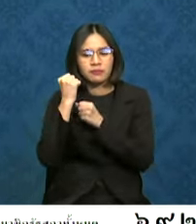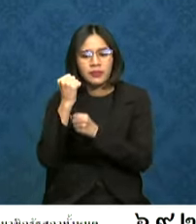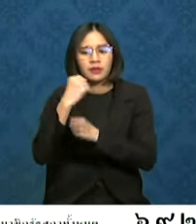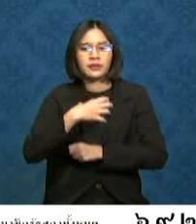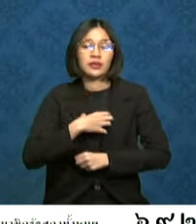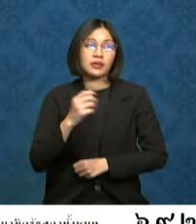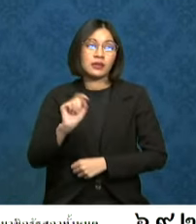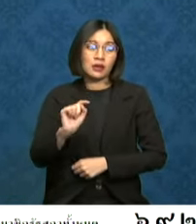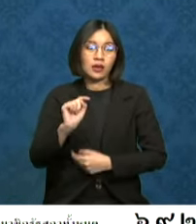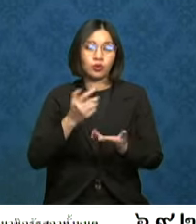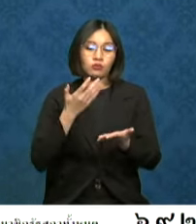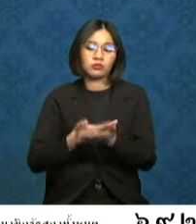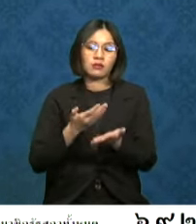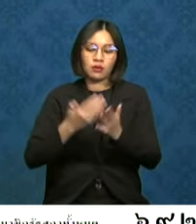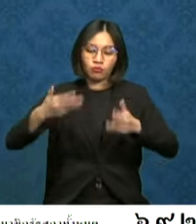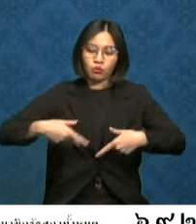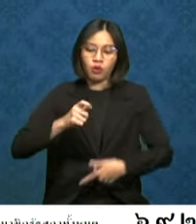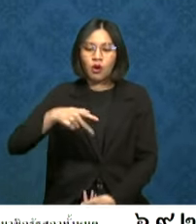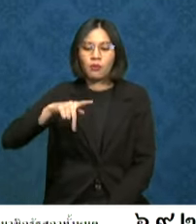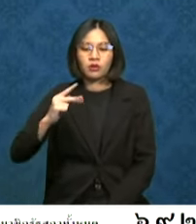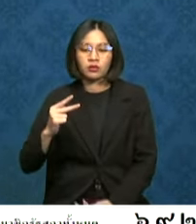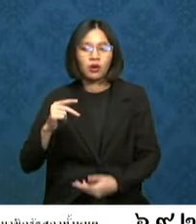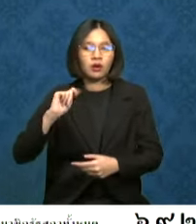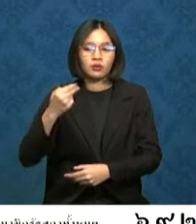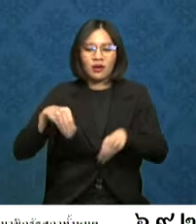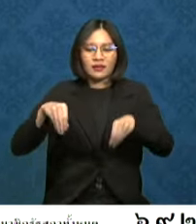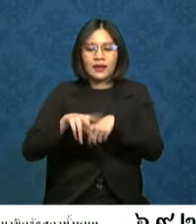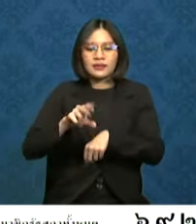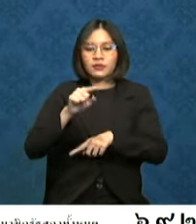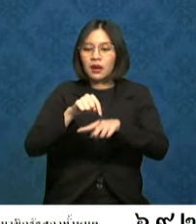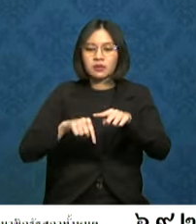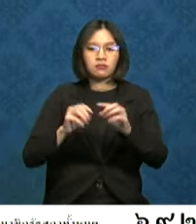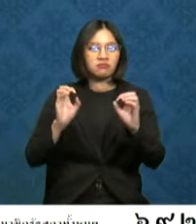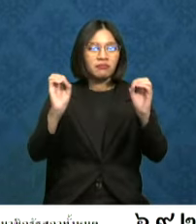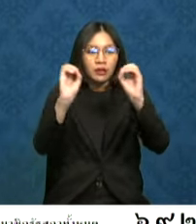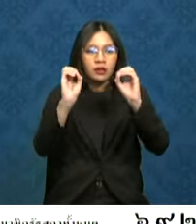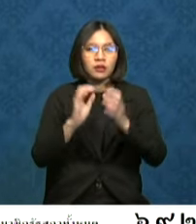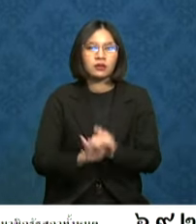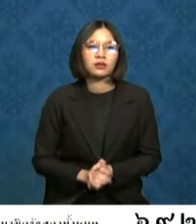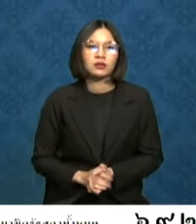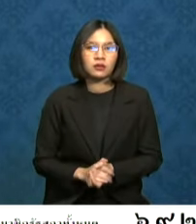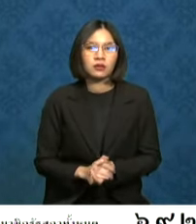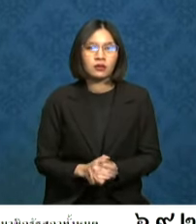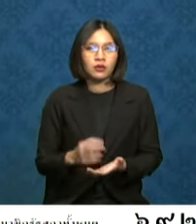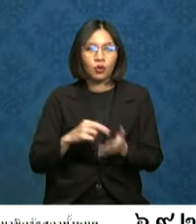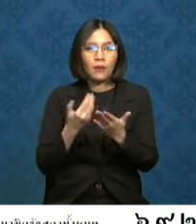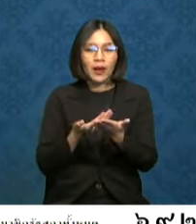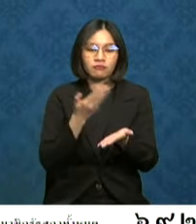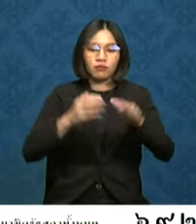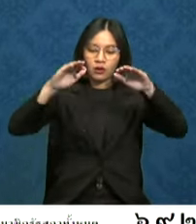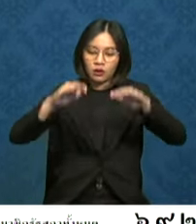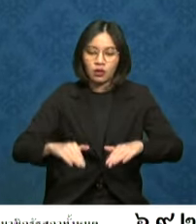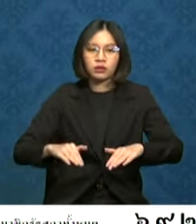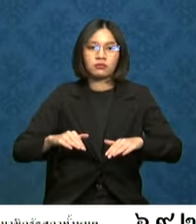ที่จะทำให้รายได้ของออธอมีความใกล้เคียง 35% เลยสำร้ายกับรถสดส่นลด้วยซ้ำ